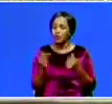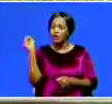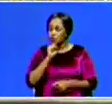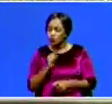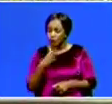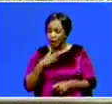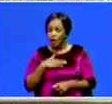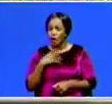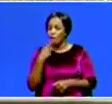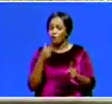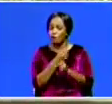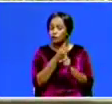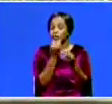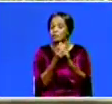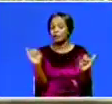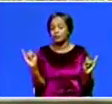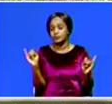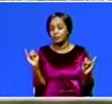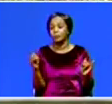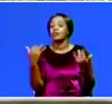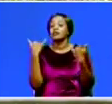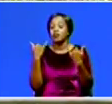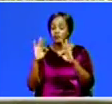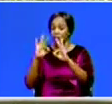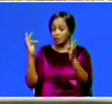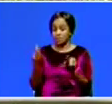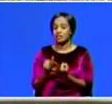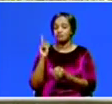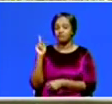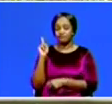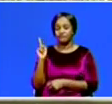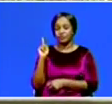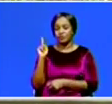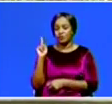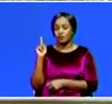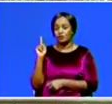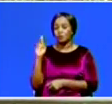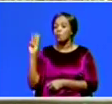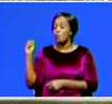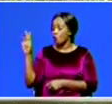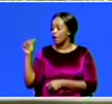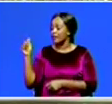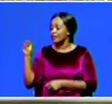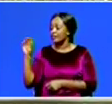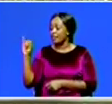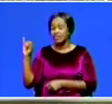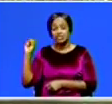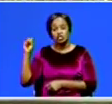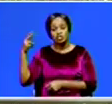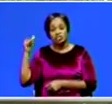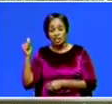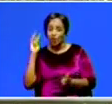uhuru. Kwa sasa familia ya Mkombozi marehemu Mwanaisha Teplilei Bilali inaishi kwa hofu isijue